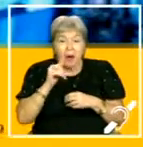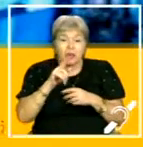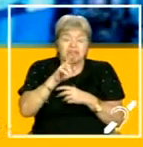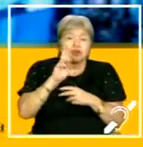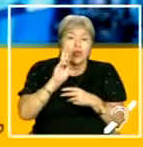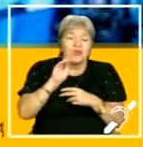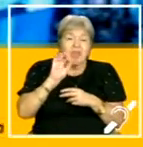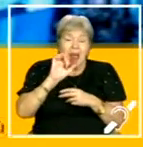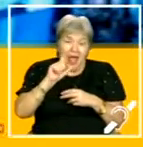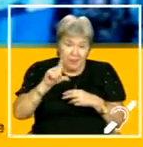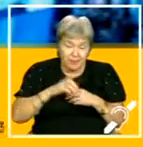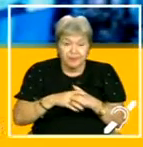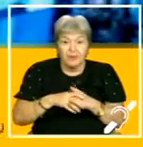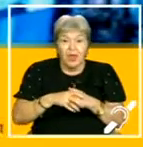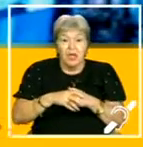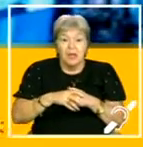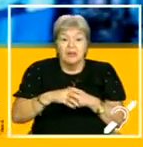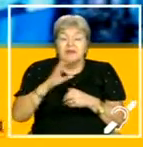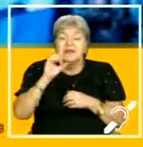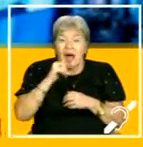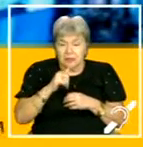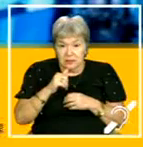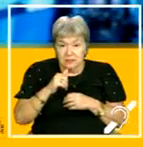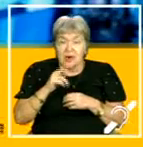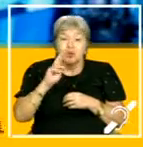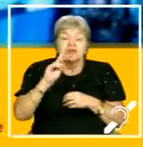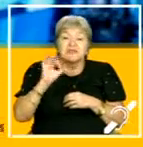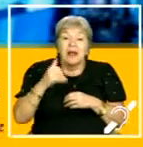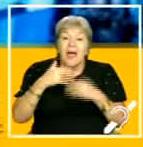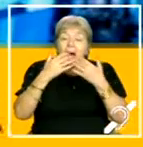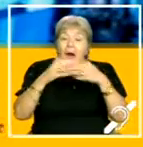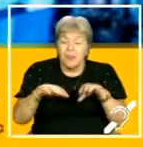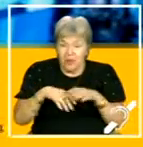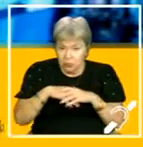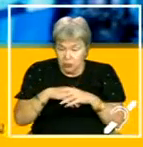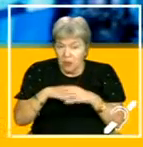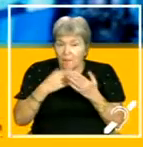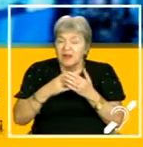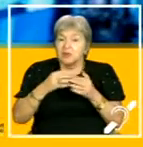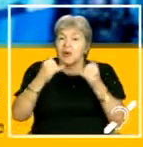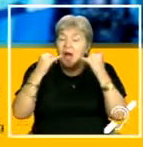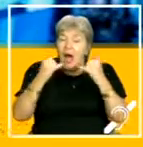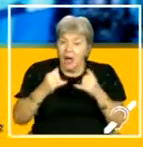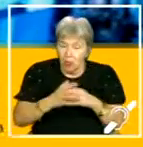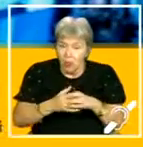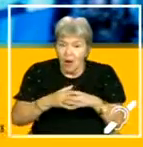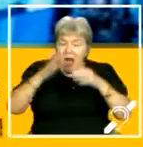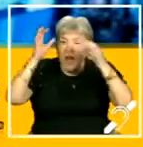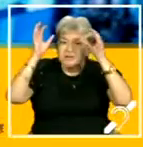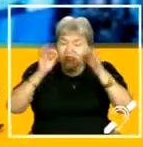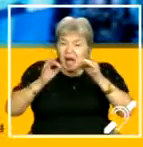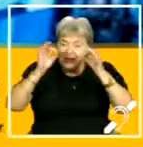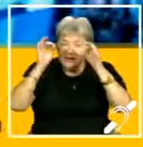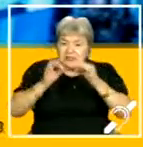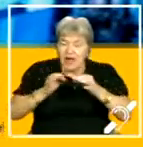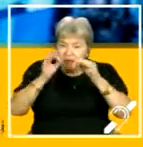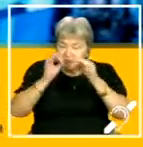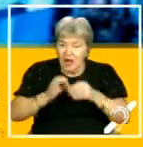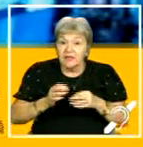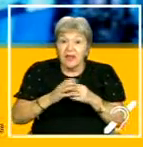în mai multe bucăți. În sensul că avem în momentul de față, într-adevăr, o descreștere a partidului,